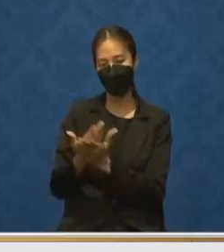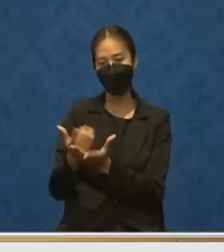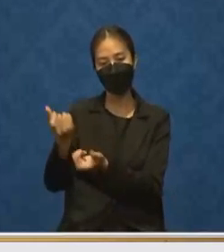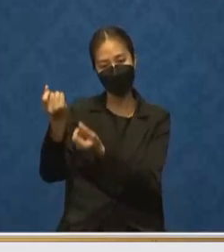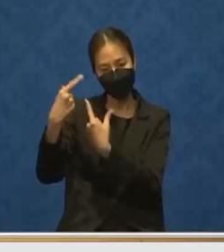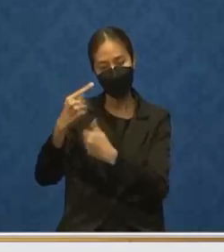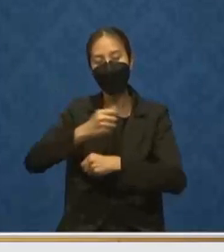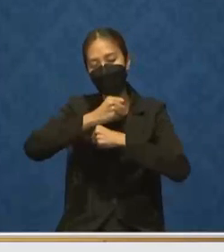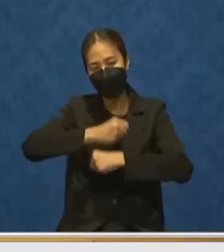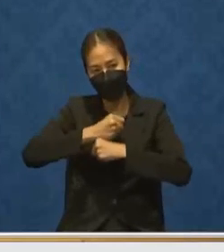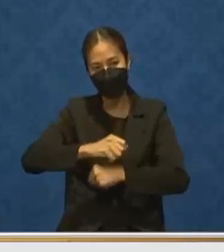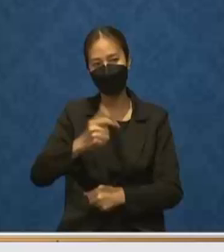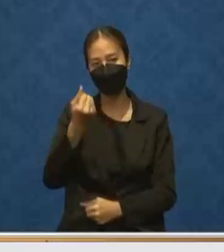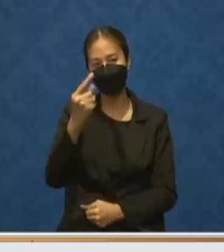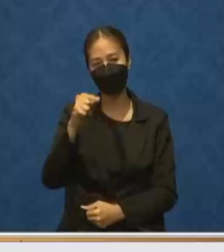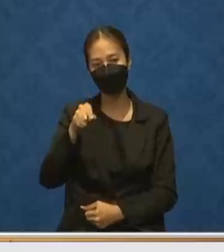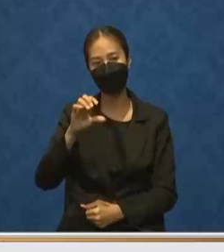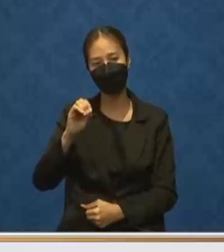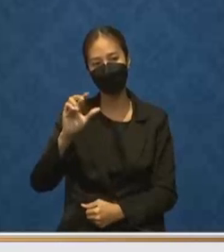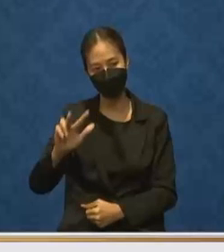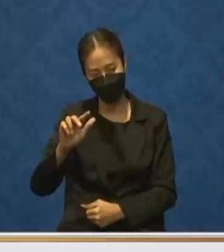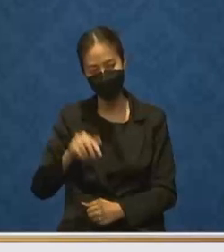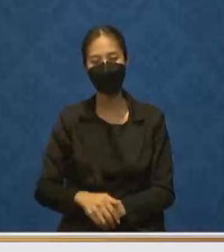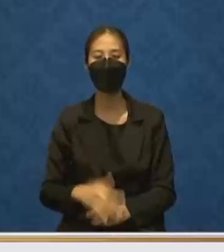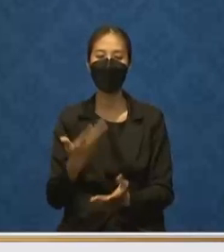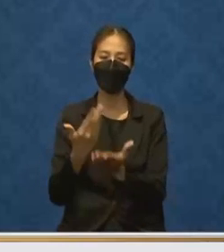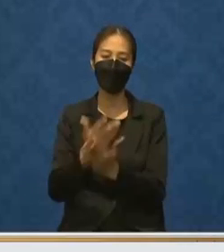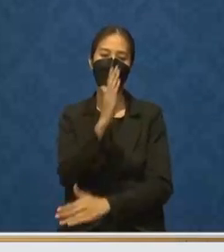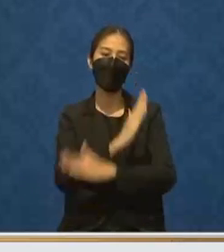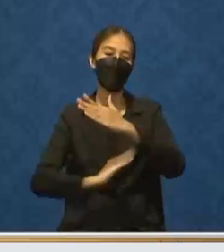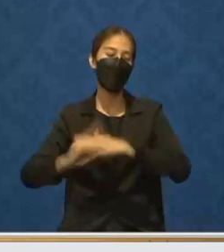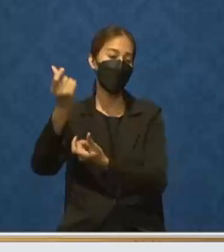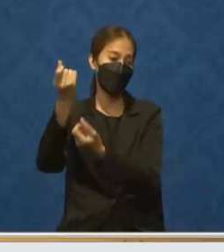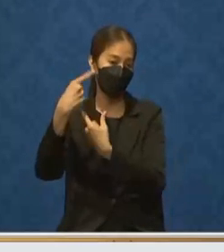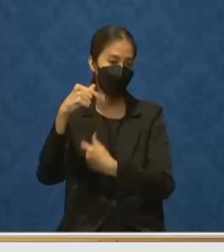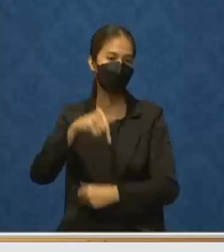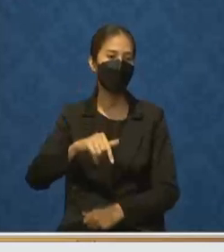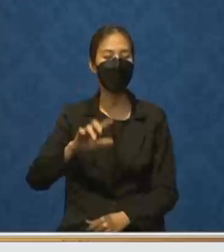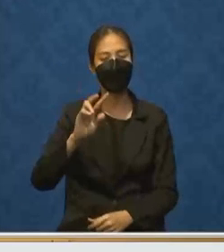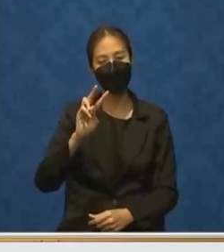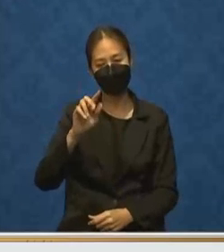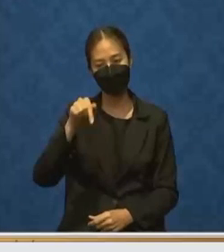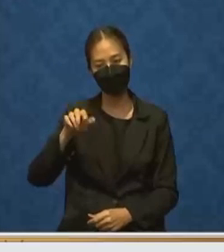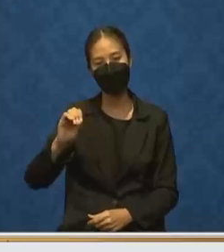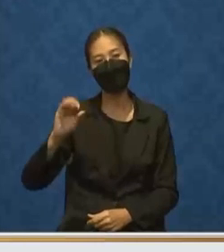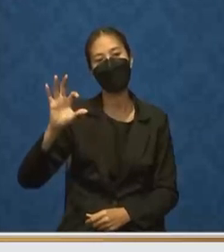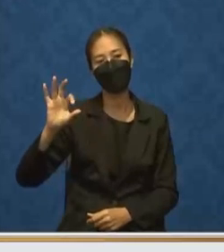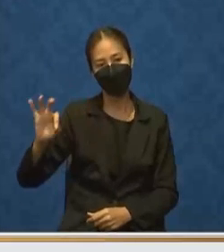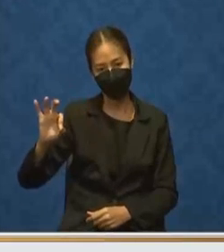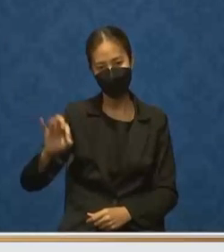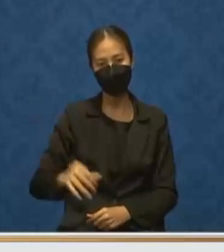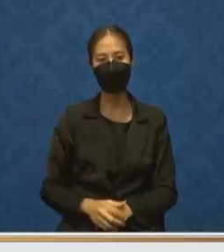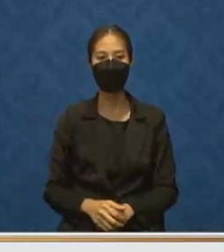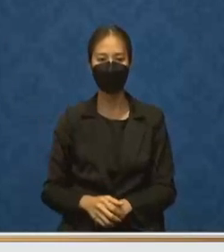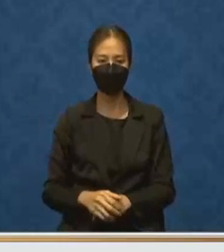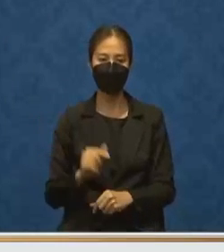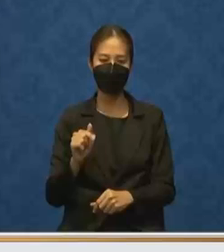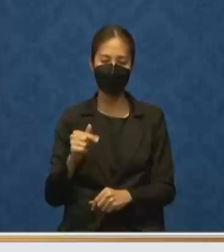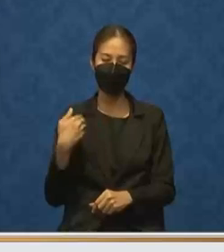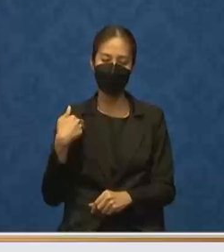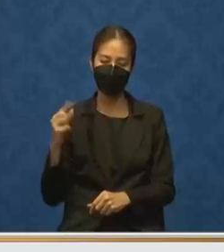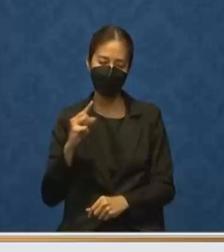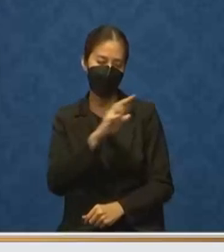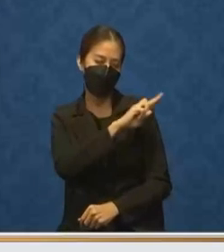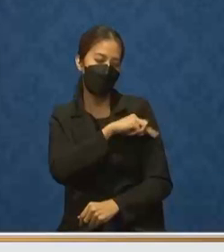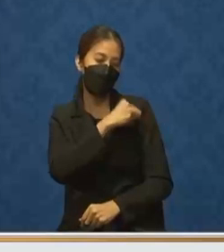า 11.03 ล้านคนเบี้ยยังชีพคนพิการไม่น้อยกว่า 2.09 ล้านคนเตรียมความพร้อมในการถ่ายโอนภารกิจโรงพยาบาล